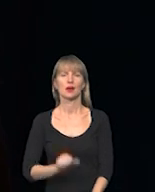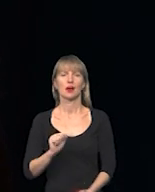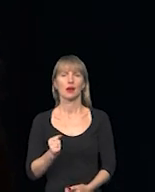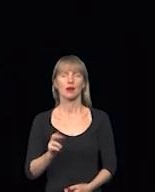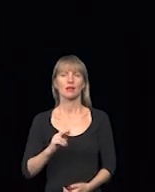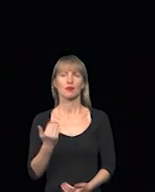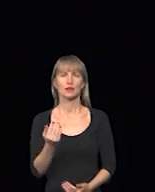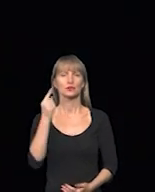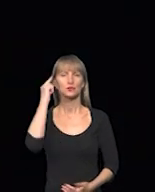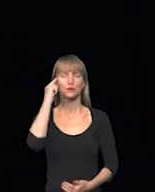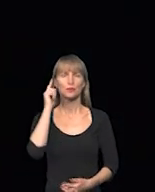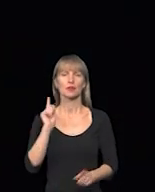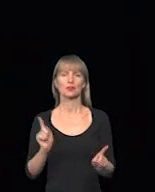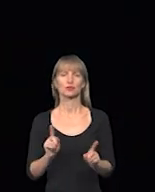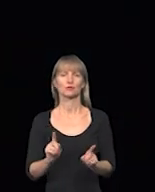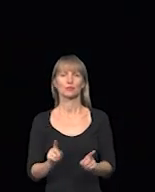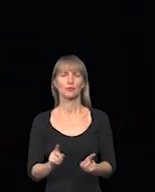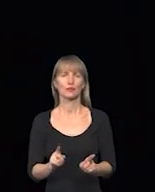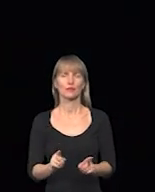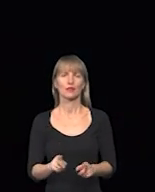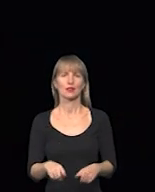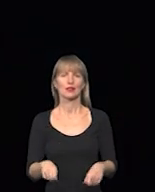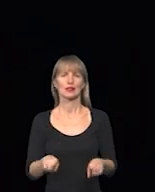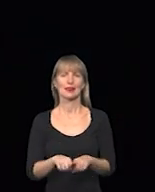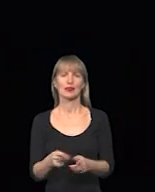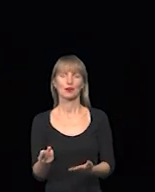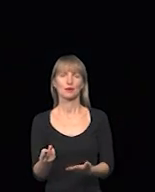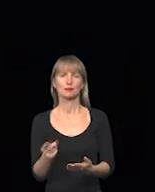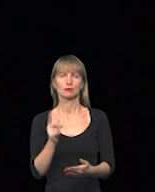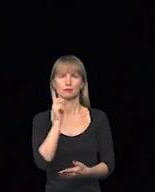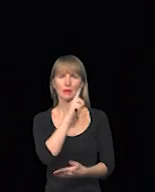А як ви зрозуміли, що от такі малі форми,